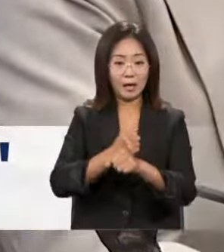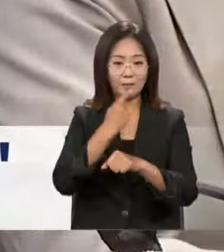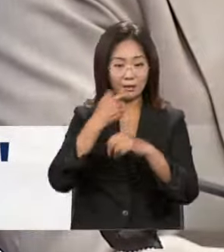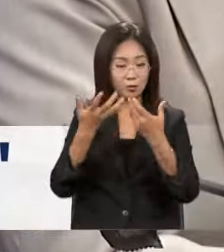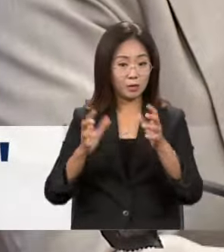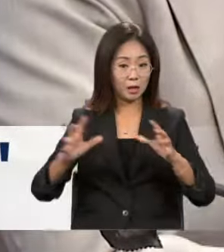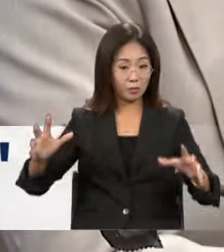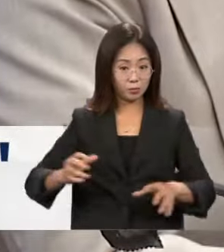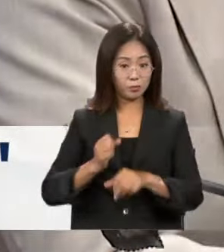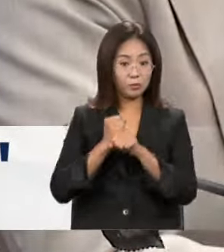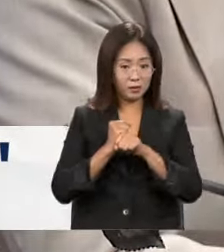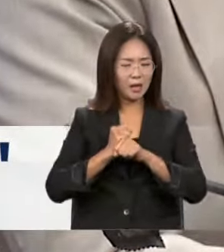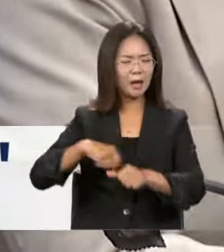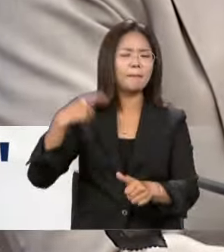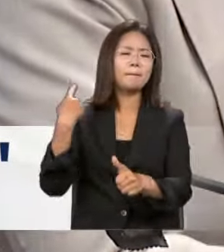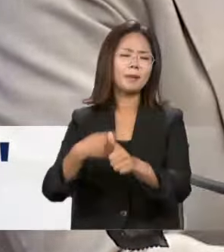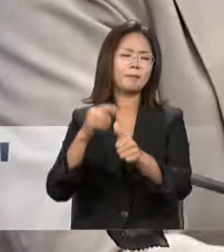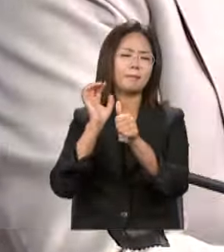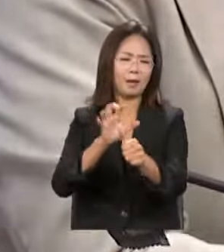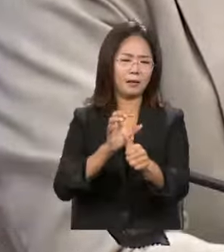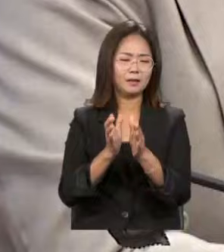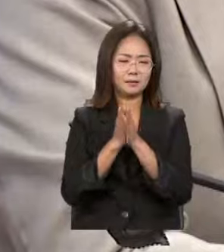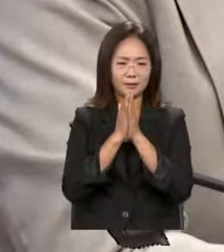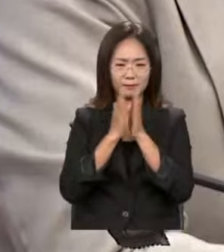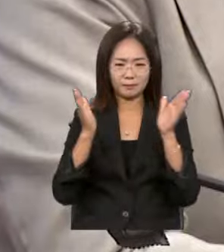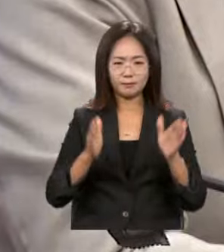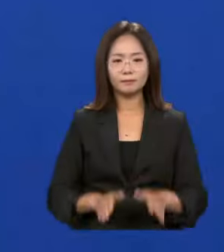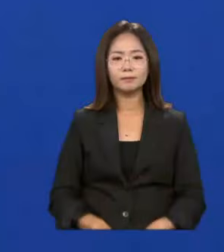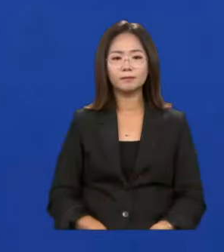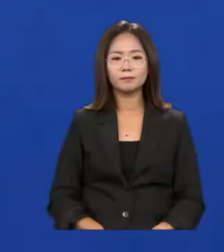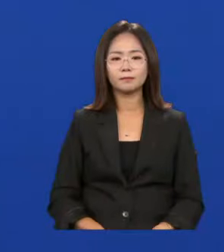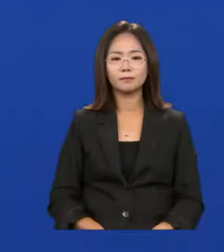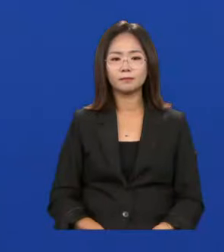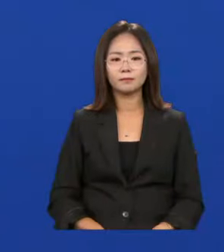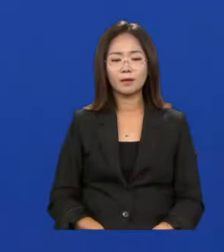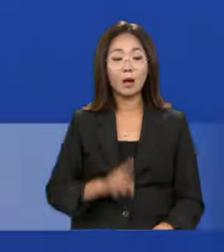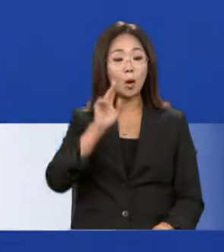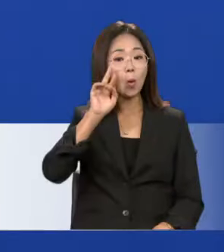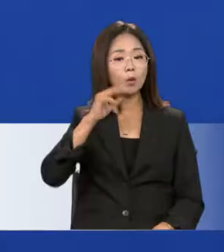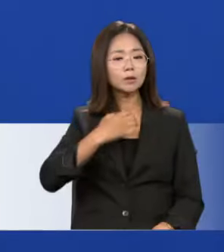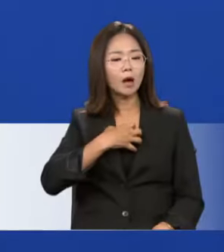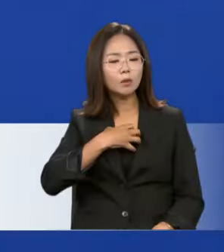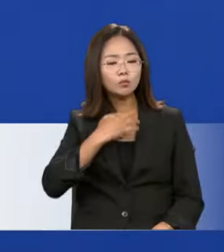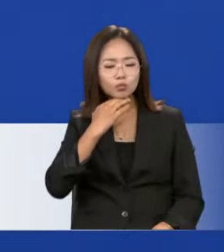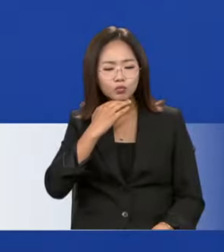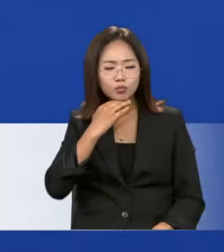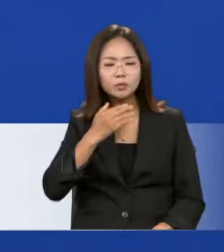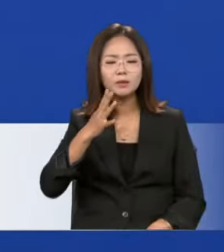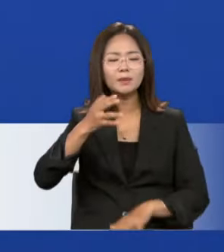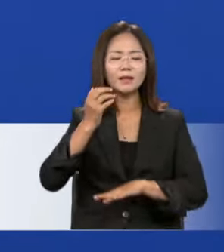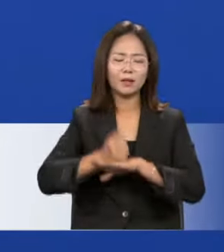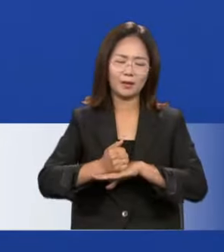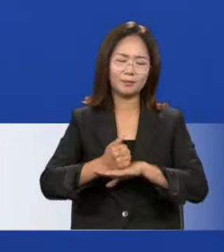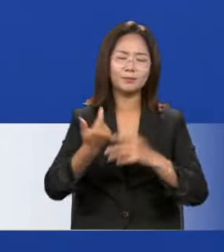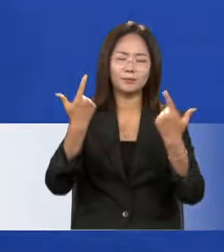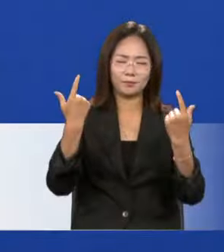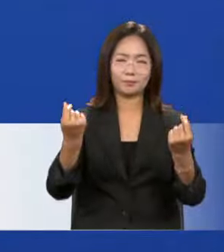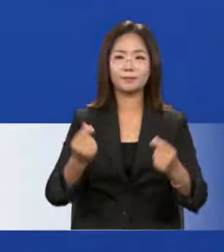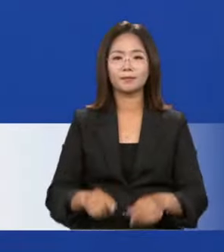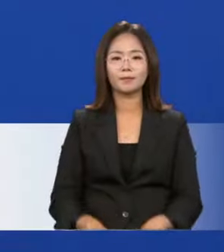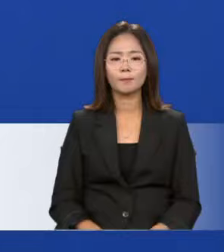민주당은 준비한 듯 비판을 쏟아냈습니다 혹시나 하는 심정으로 지켜지 는